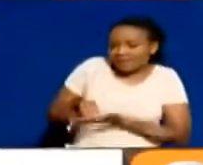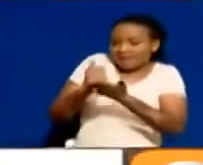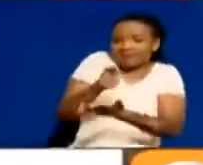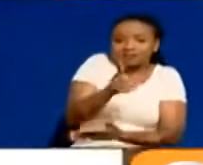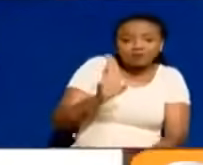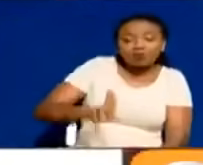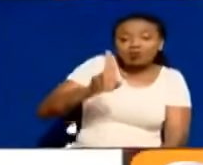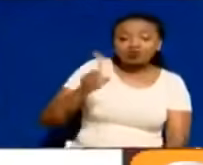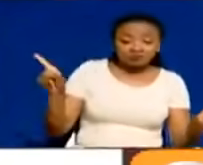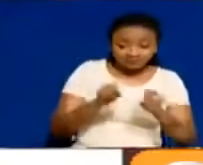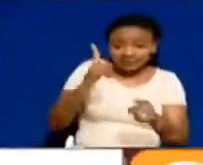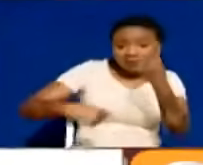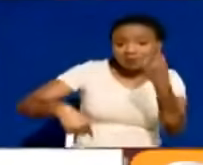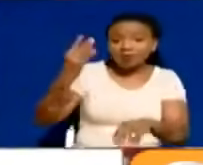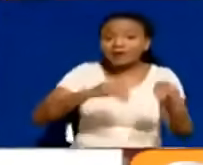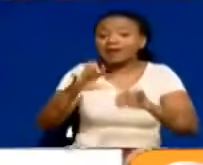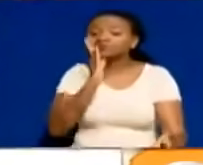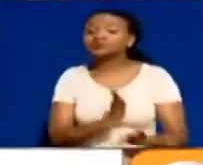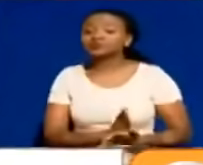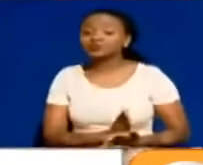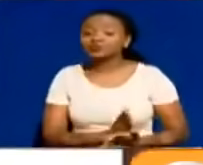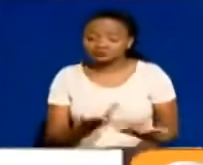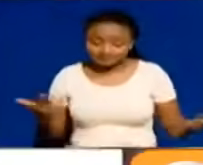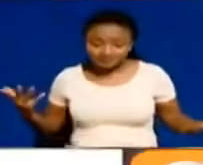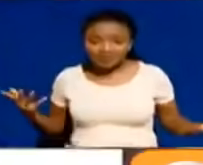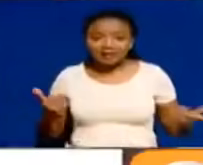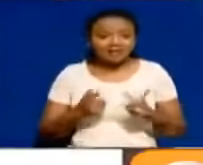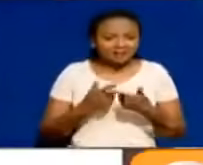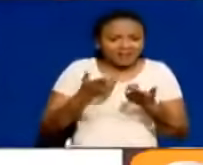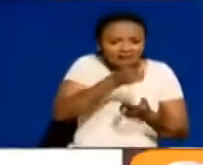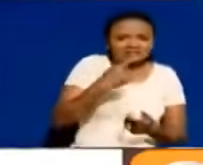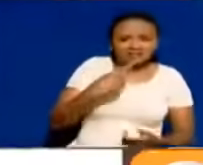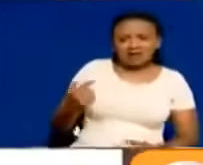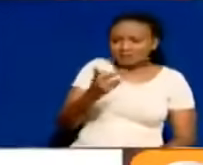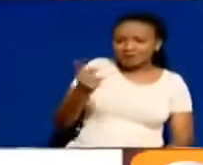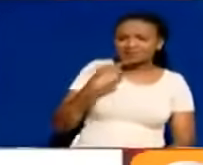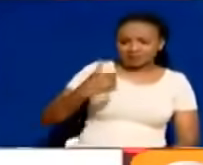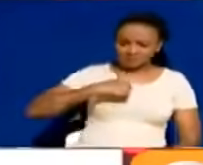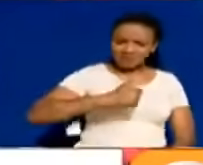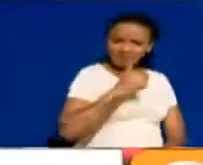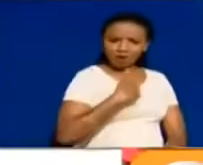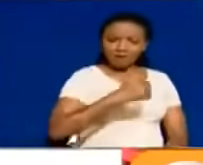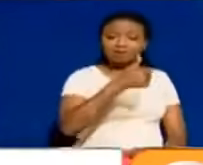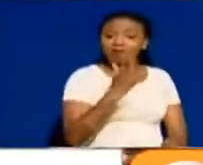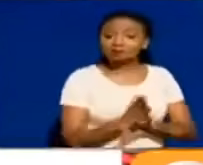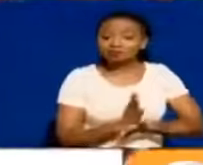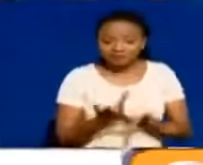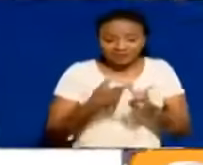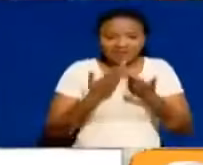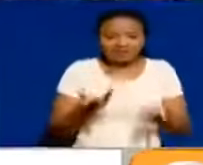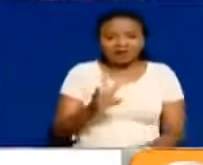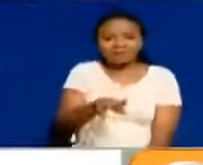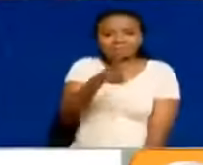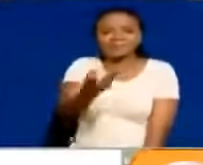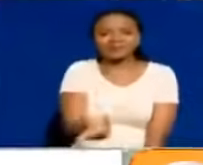yangu Uhuru Kenyatta mpaka amekuwa rais? Si walikuwa wanasema mimi ni mtu mzuri sana? Kwa